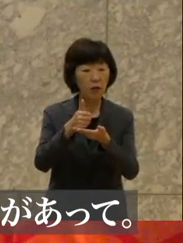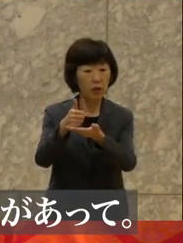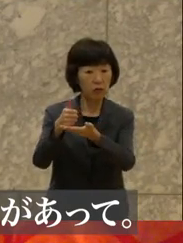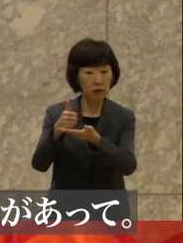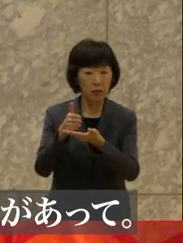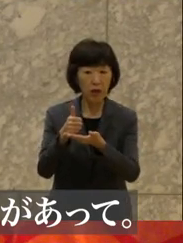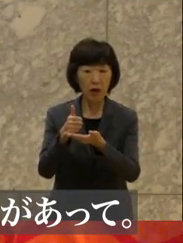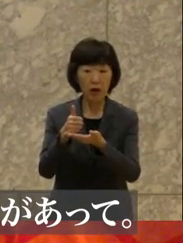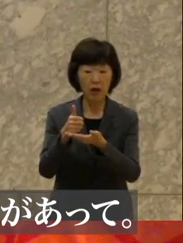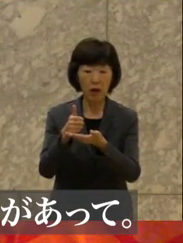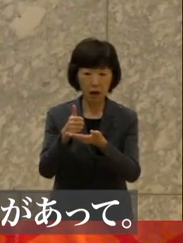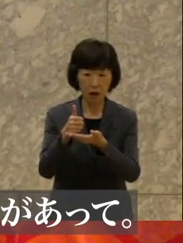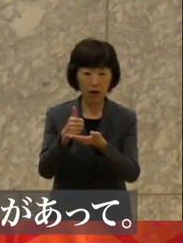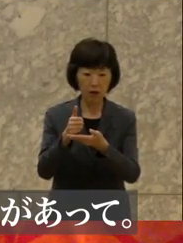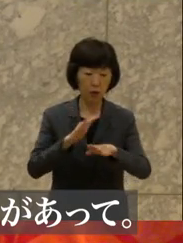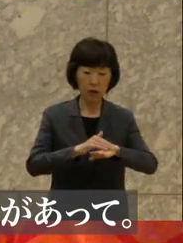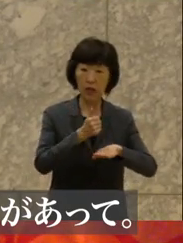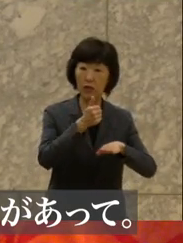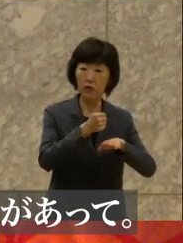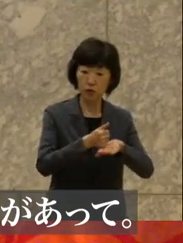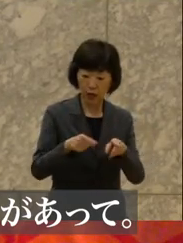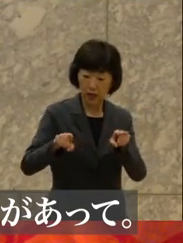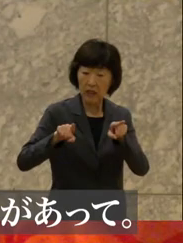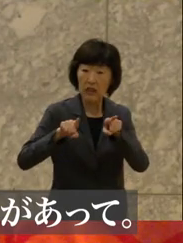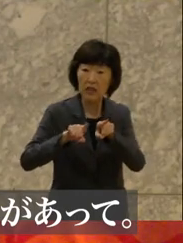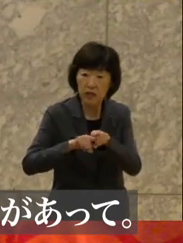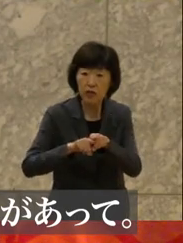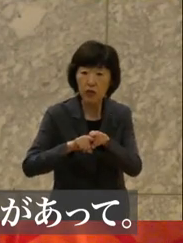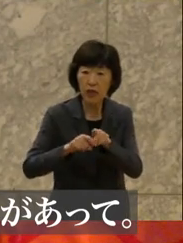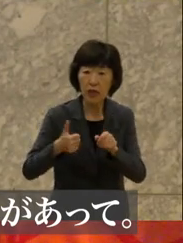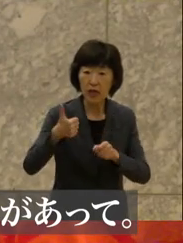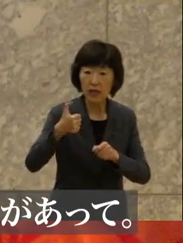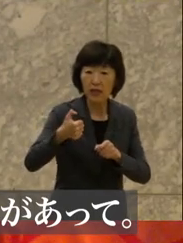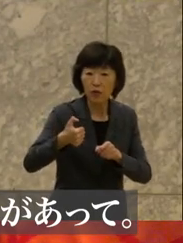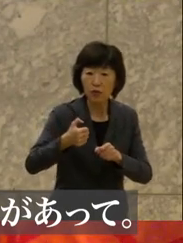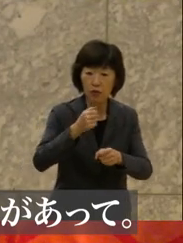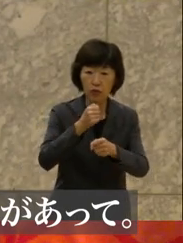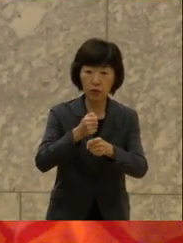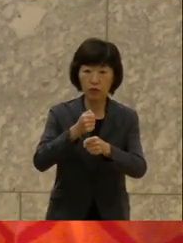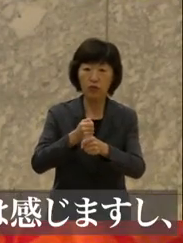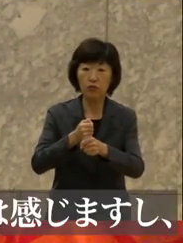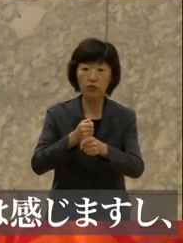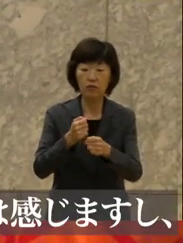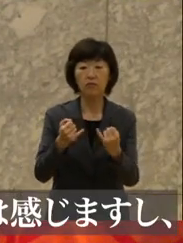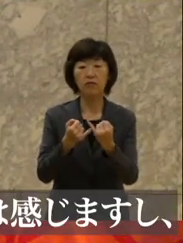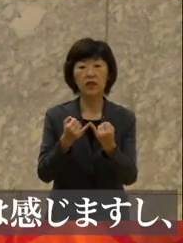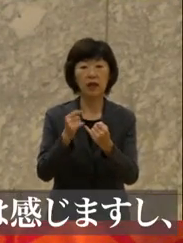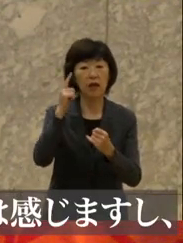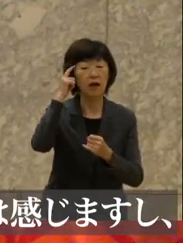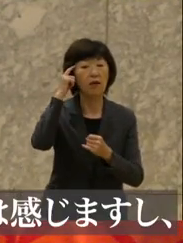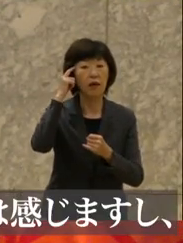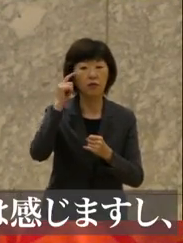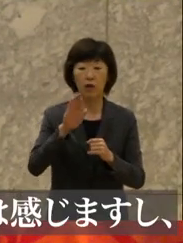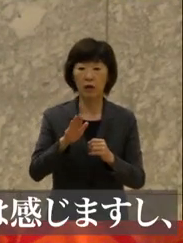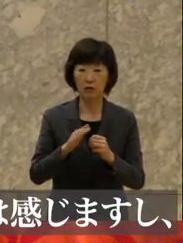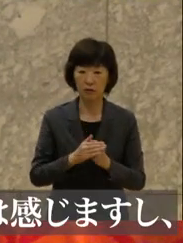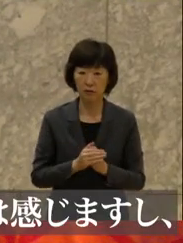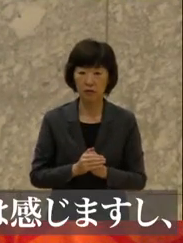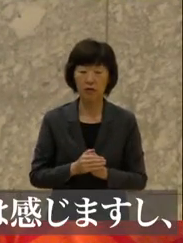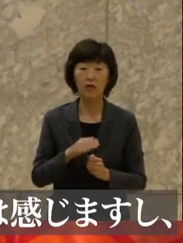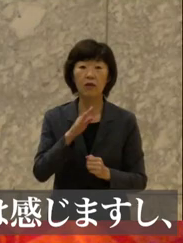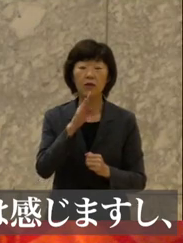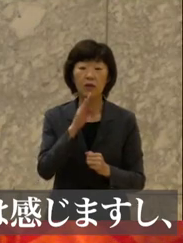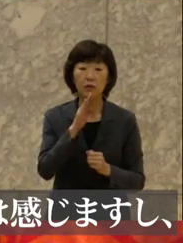なんていうか一体となって記録を出しに行くという感覚があってそれは何て言うか本当に